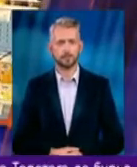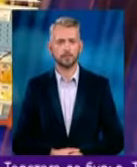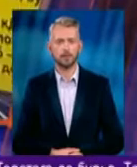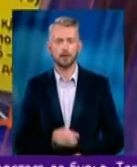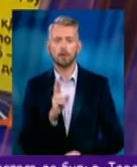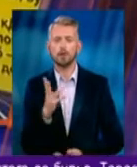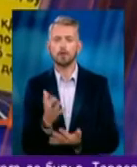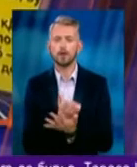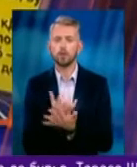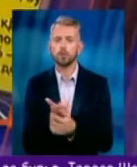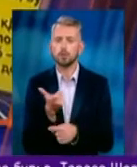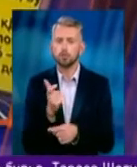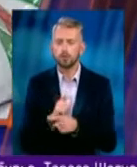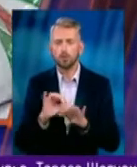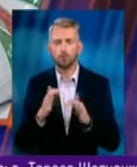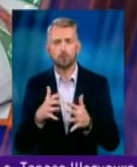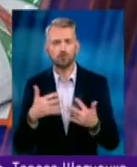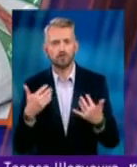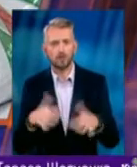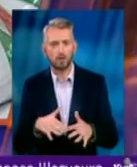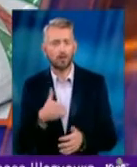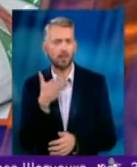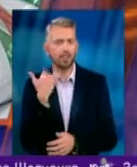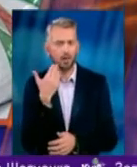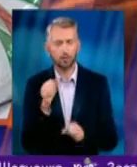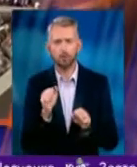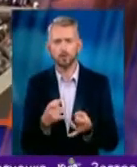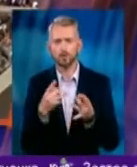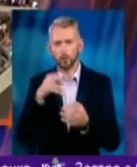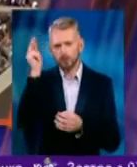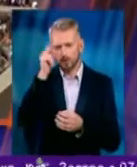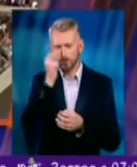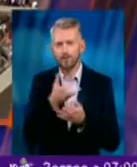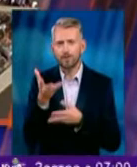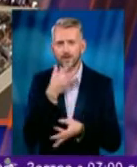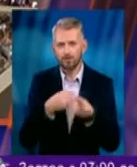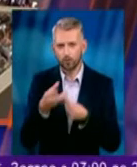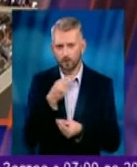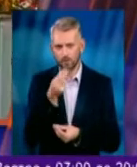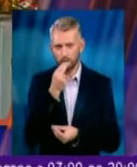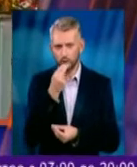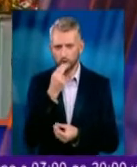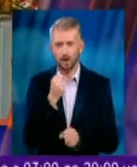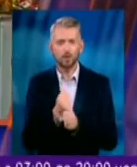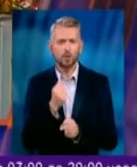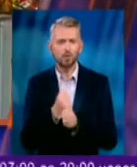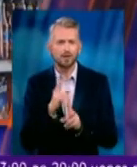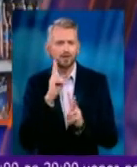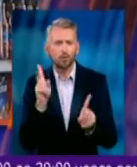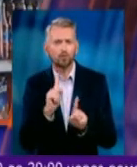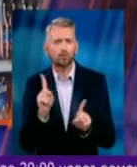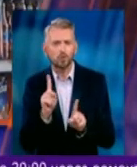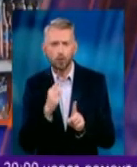Як заробити більше і менше втратити? Легко, можна просто навчитися фальсифікувати продукти. Зробити невідомо що